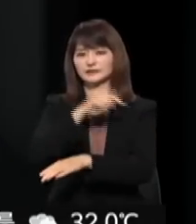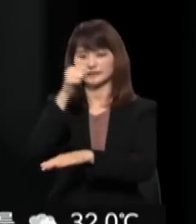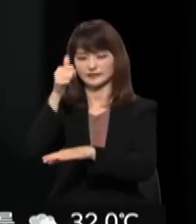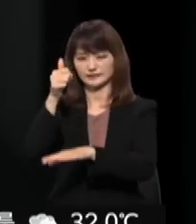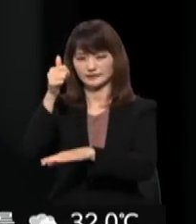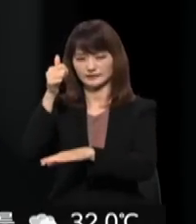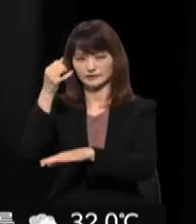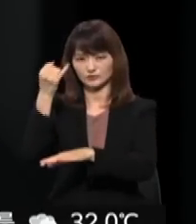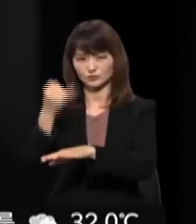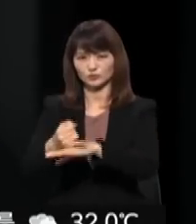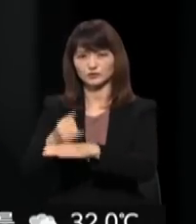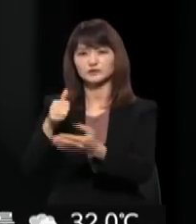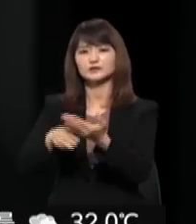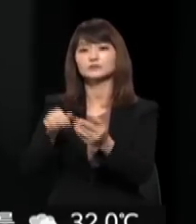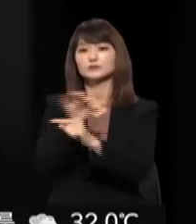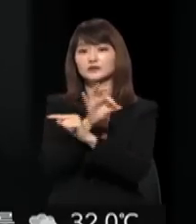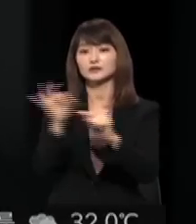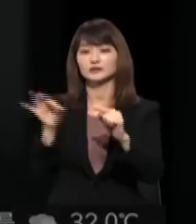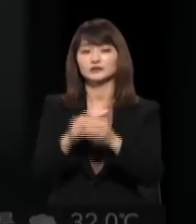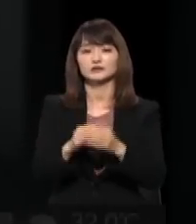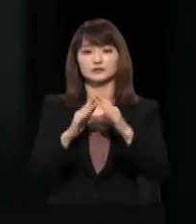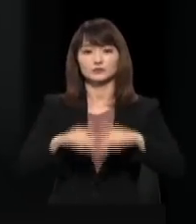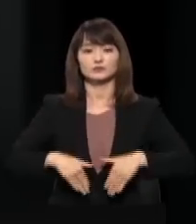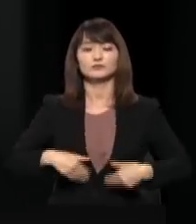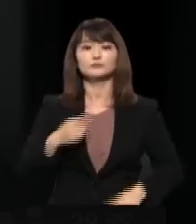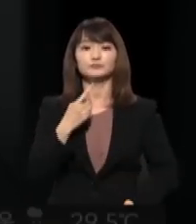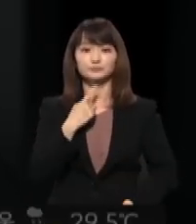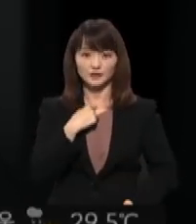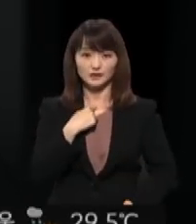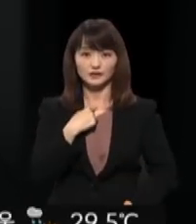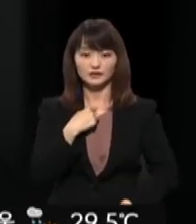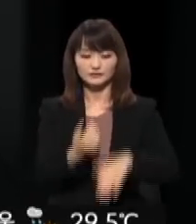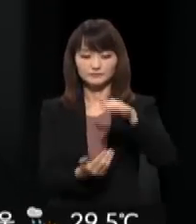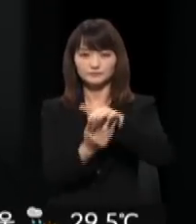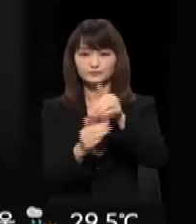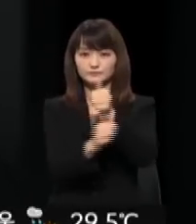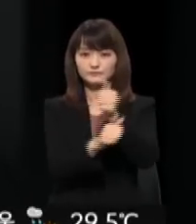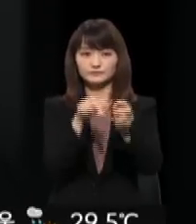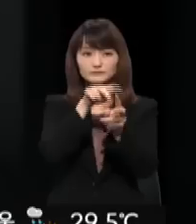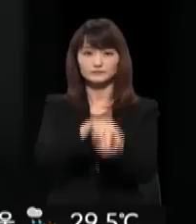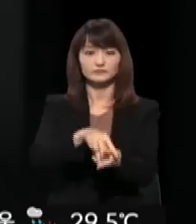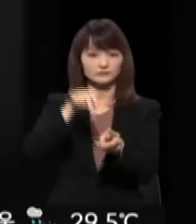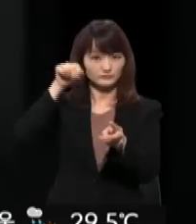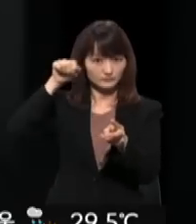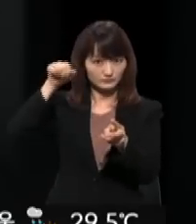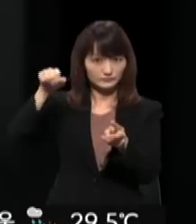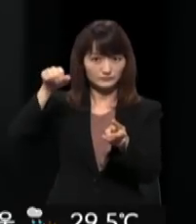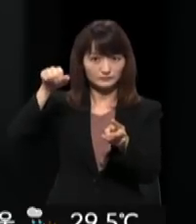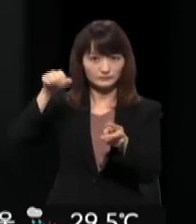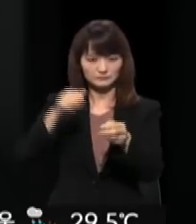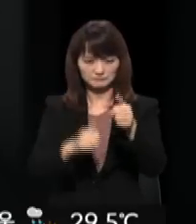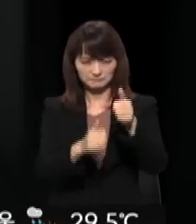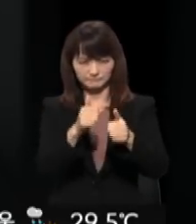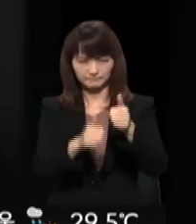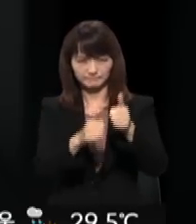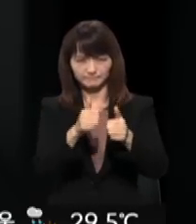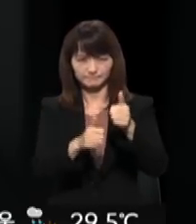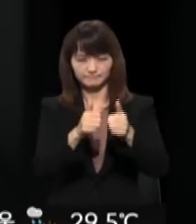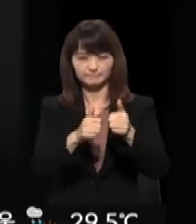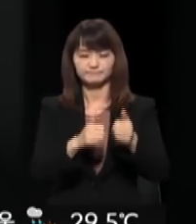아니겠어요 그리고 지금 호남 출신의 최고위원 후보가 출마해서 그 경쟁을 하고